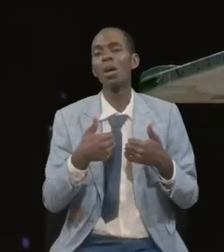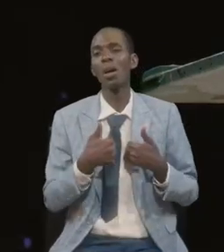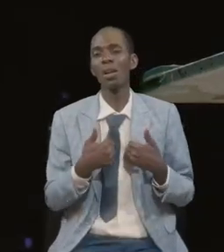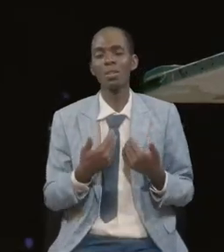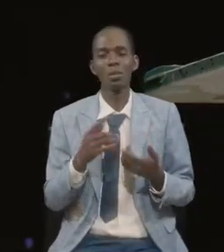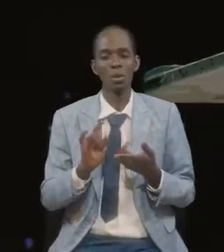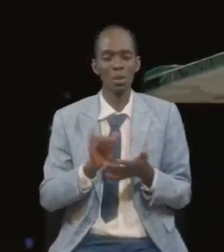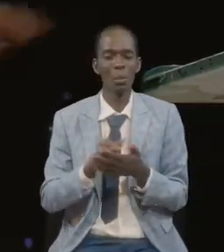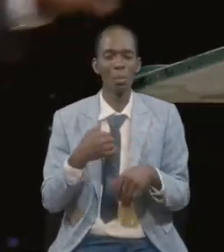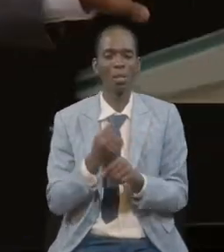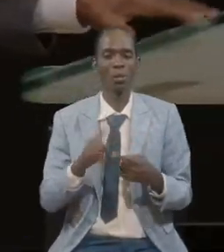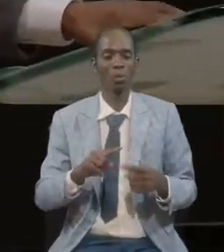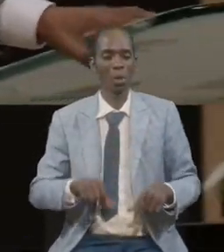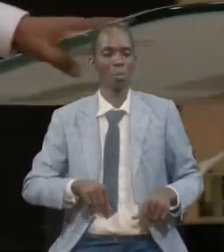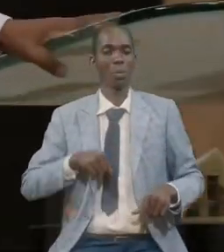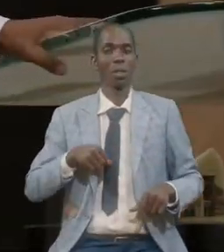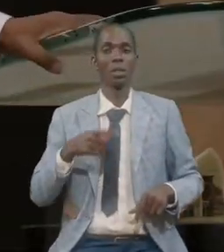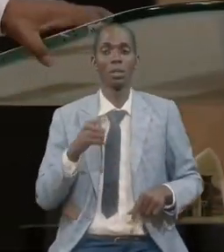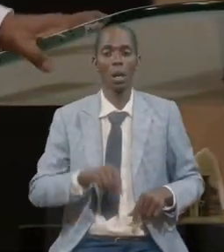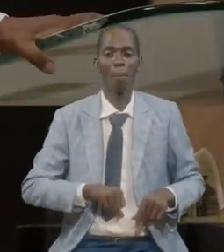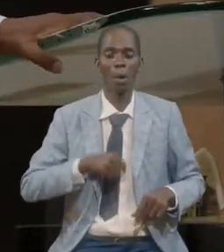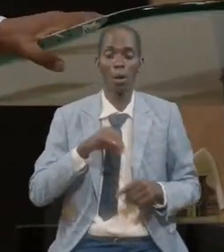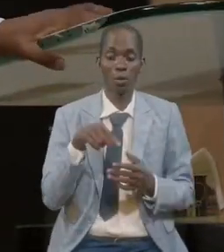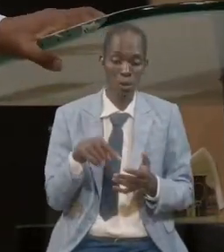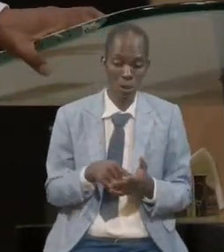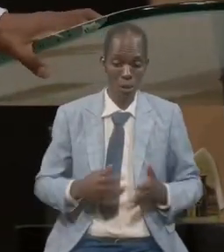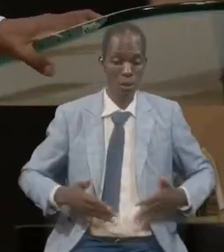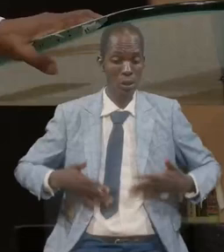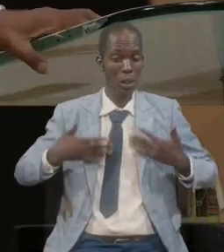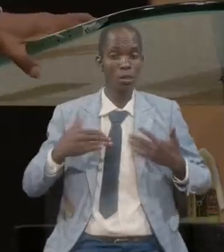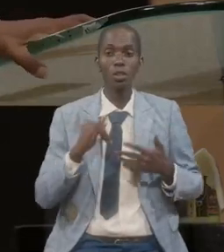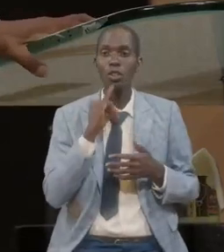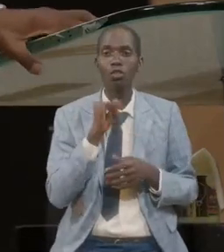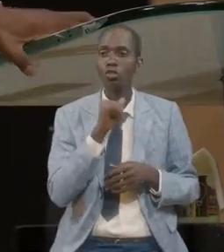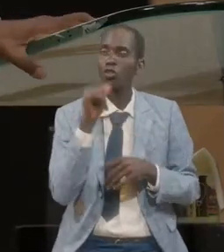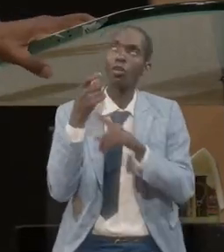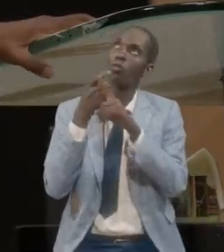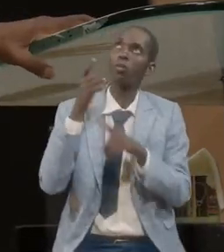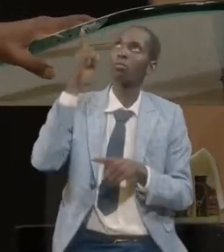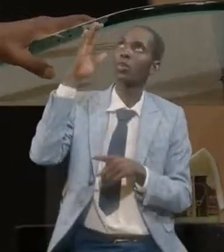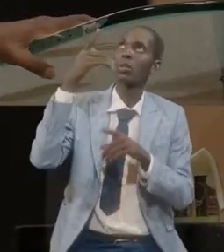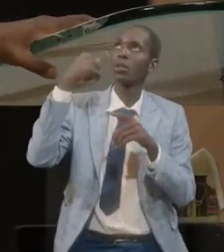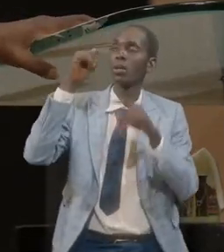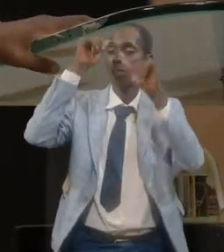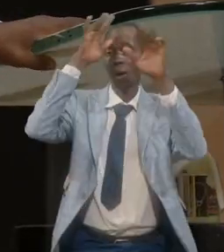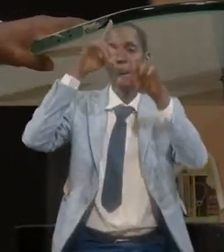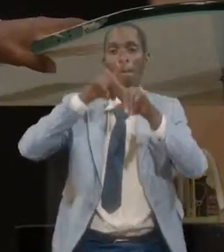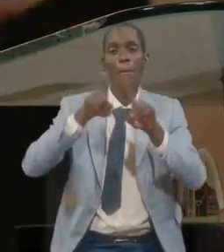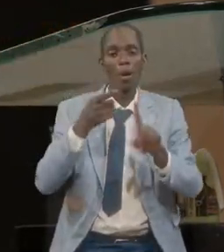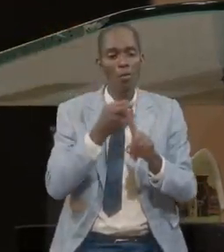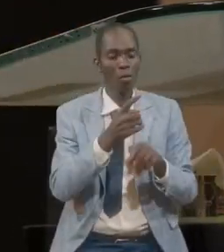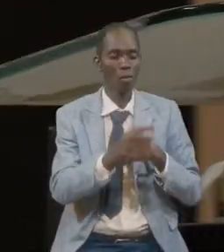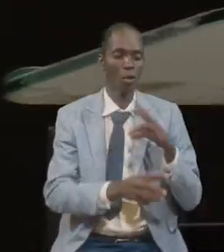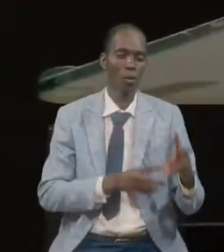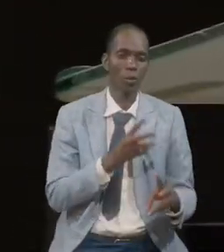qui les rendent orgueilleux et dans cette vie, ces choses ne sont pas du Père, mais du monde. Et le verset